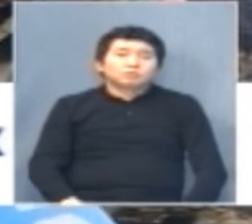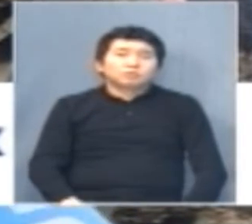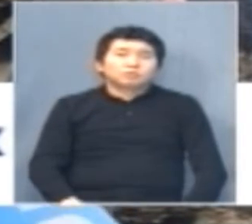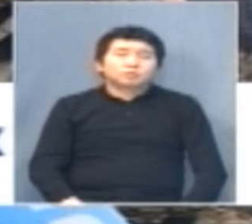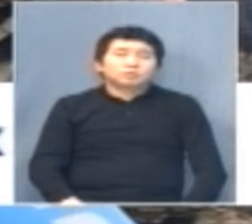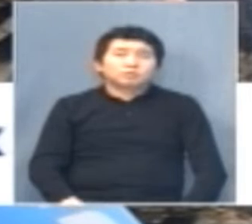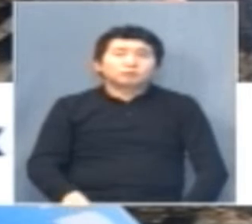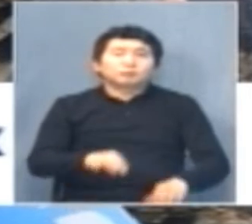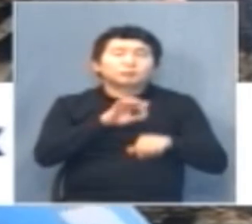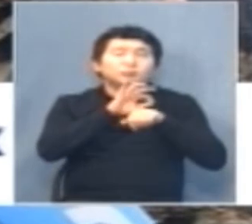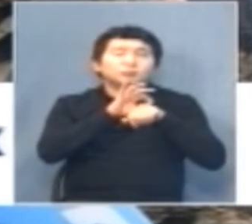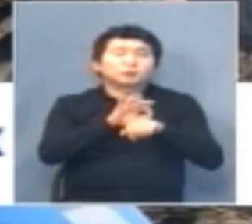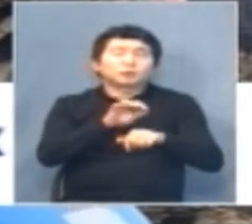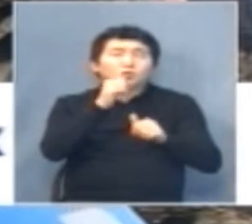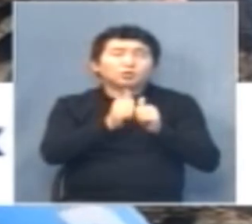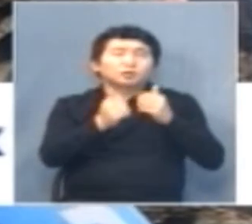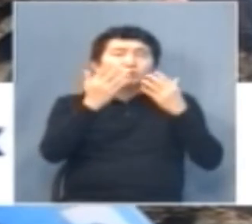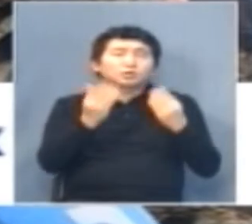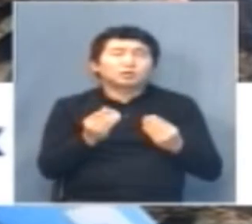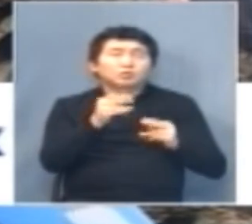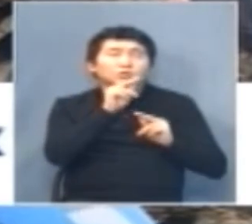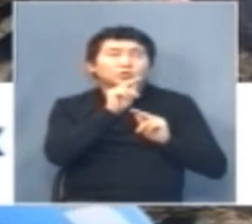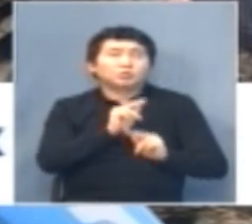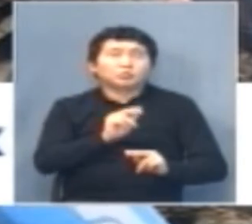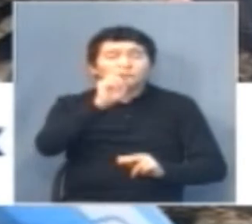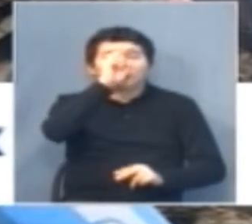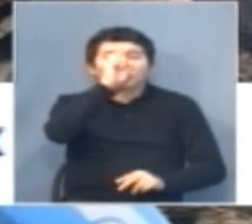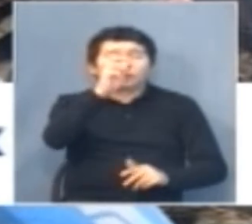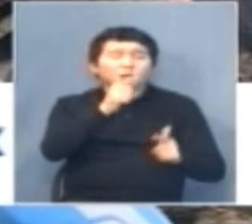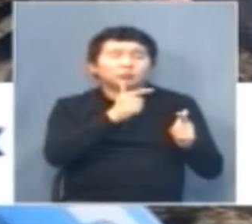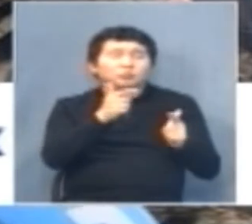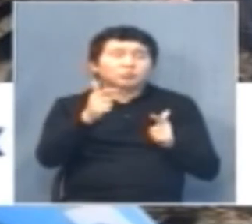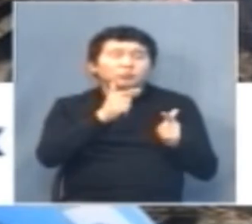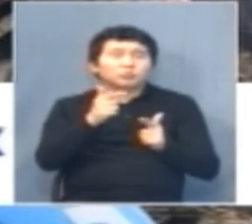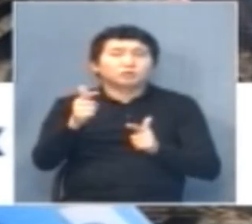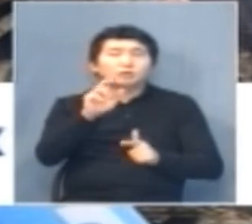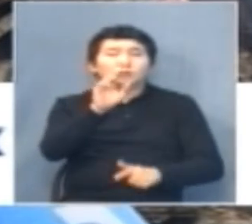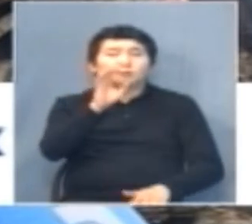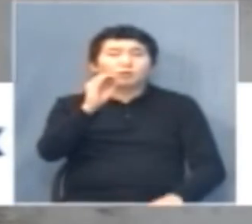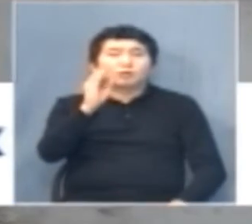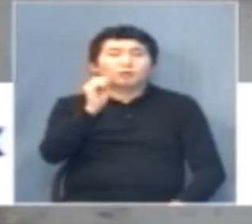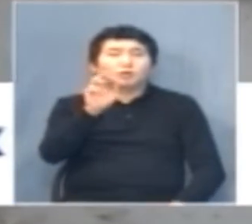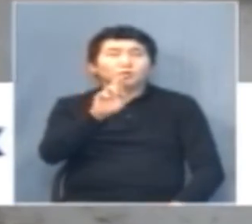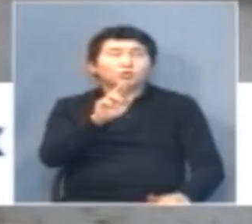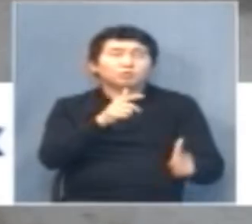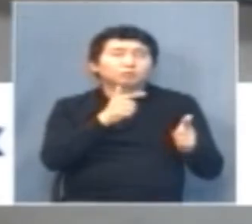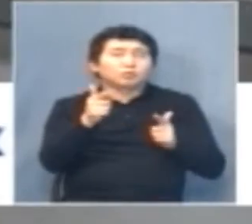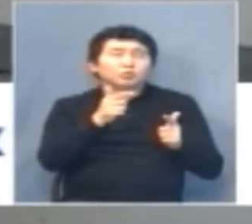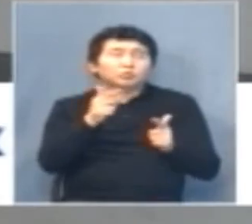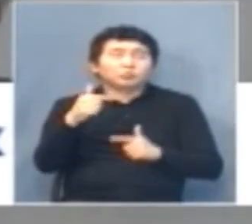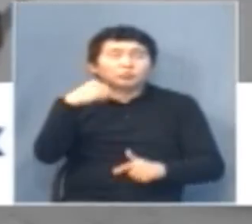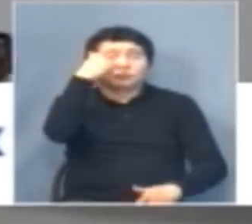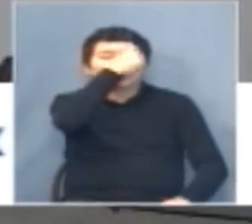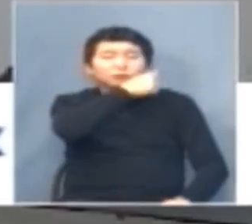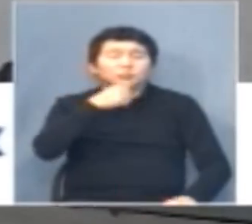ними ведется ежедневная работа по государственной правовой подготовке, боевой подготовке. За годы